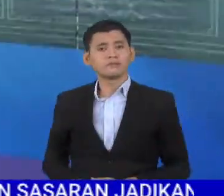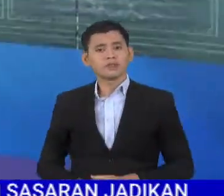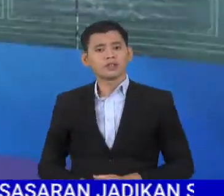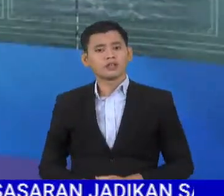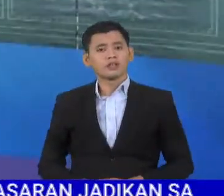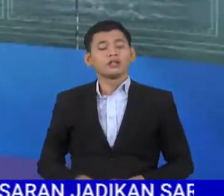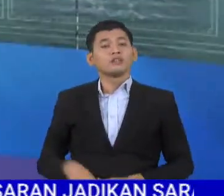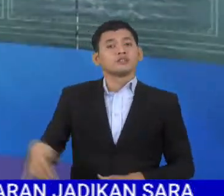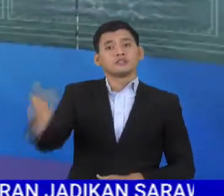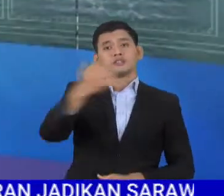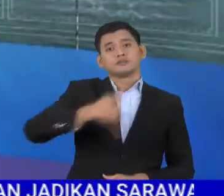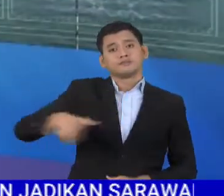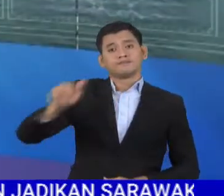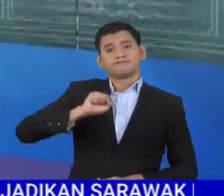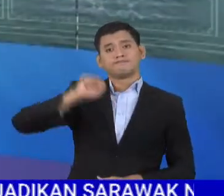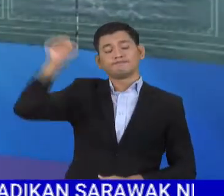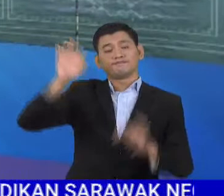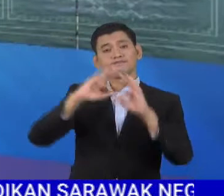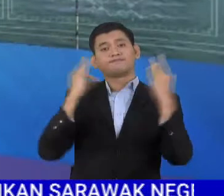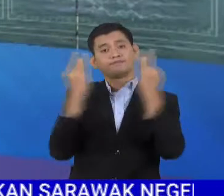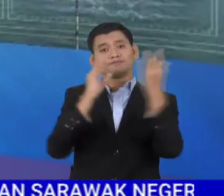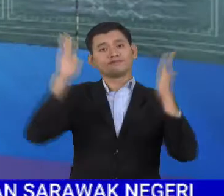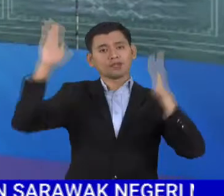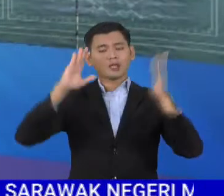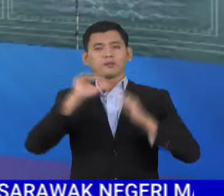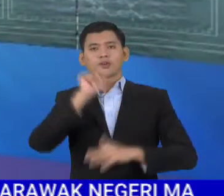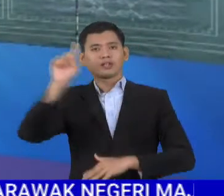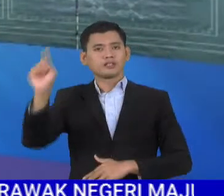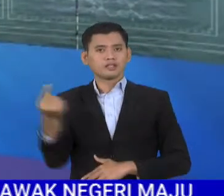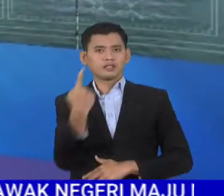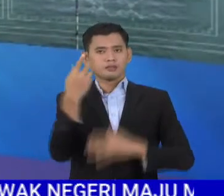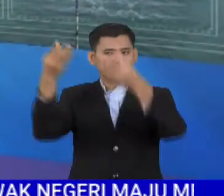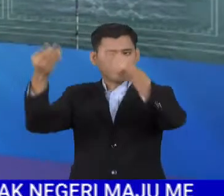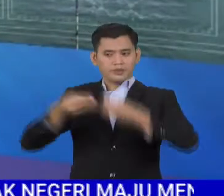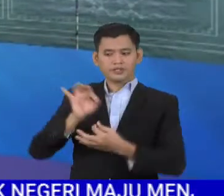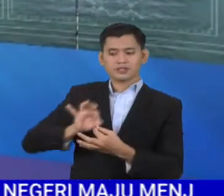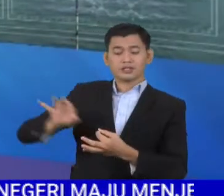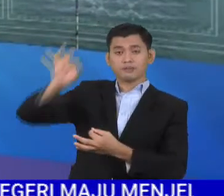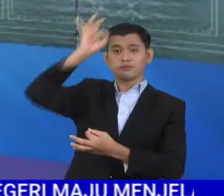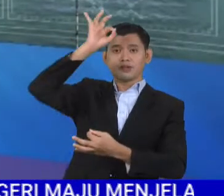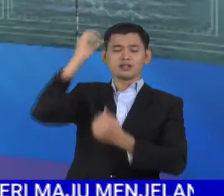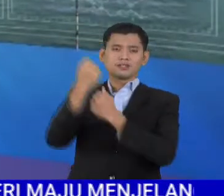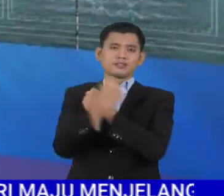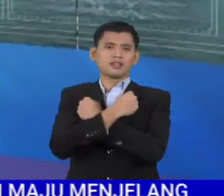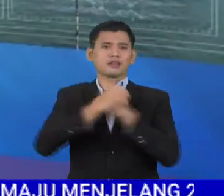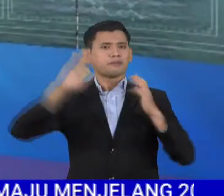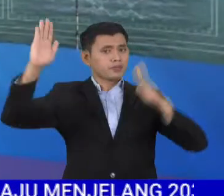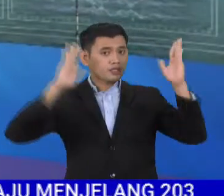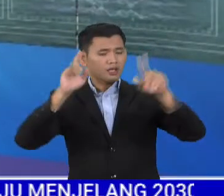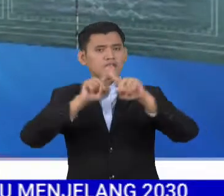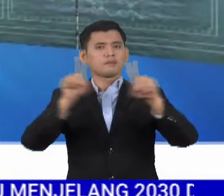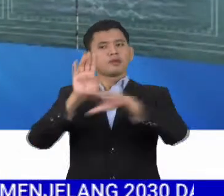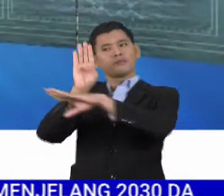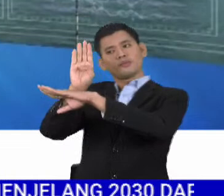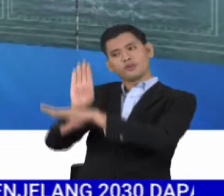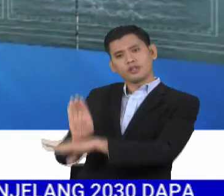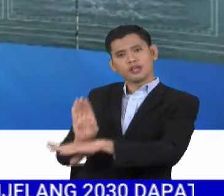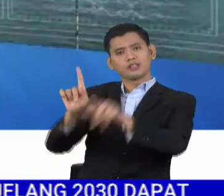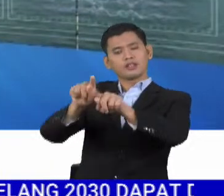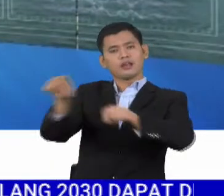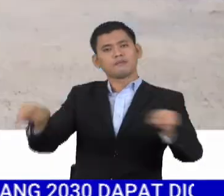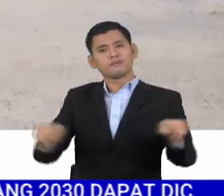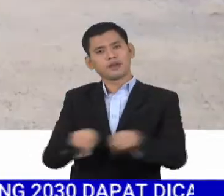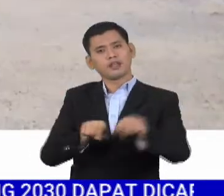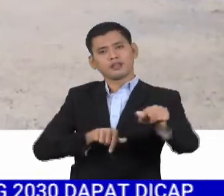Kembara Merdeka keluarga Malaysia buka saja menyemarakkan petrotest ma ma later mengangkat budaya setempat menerus ia CVT bersama